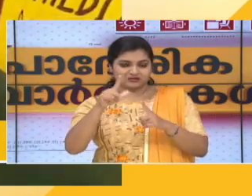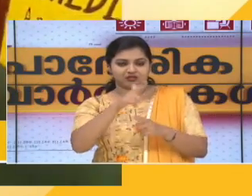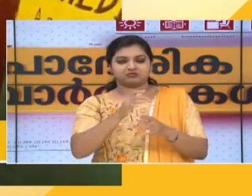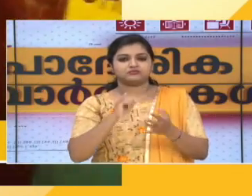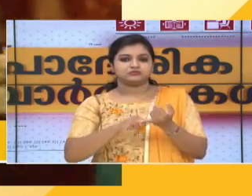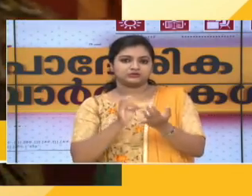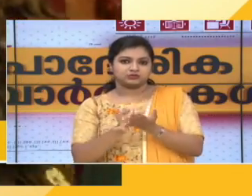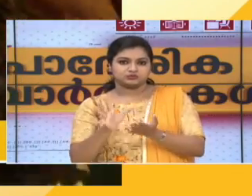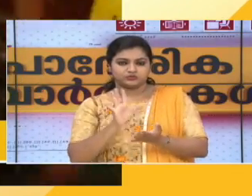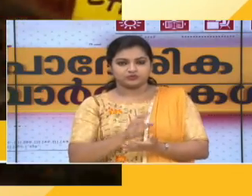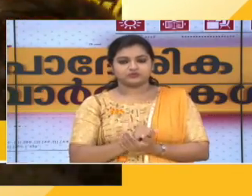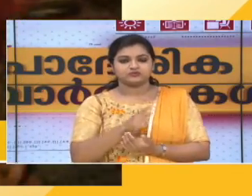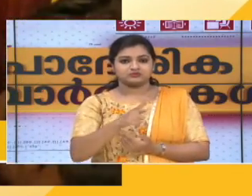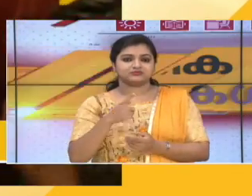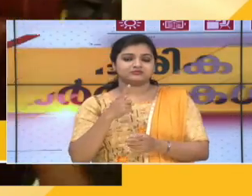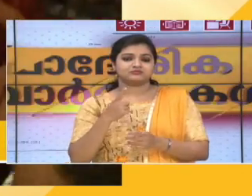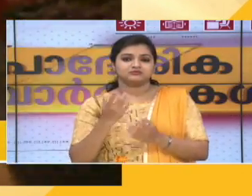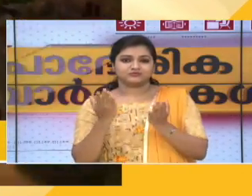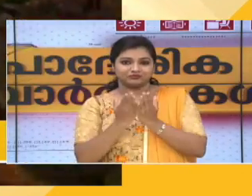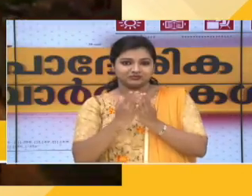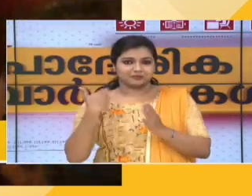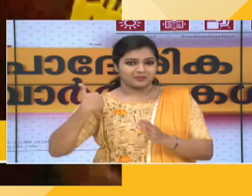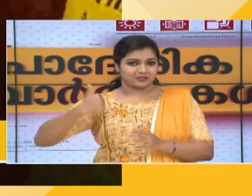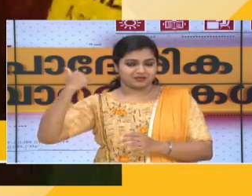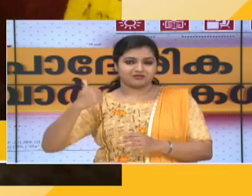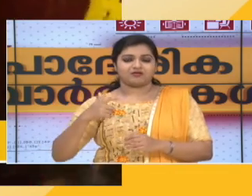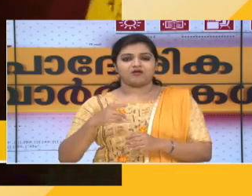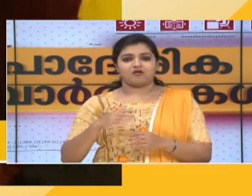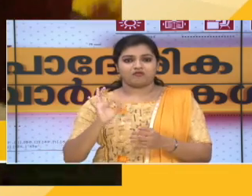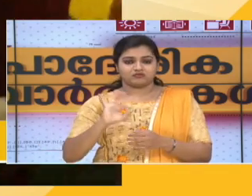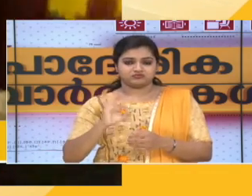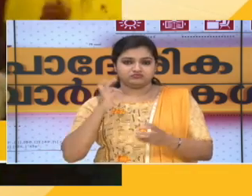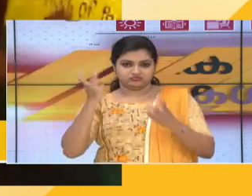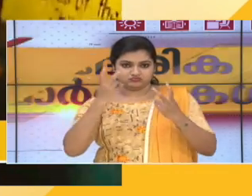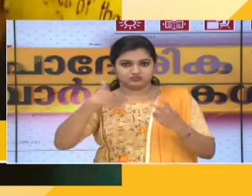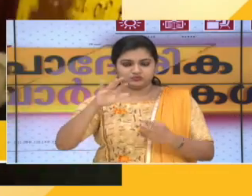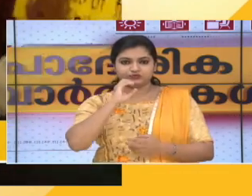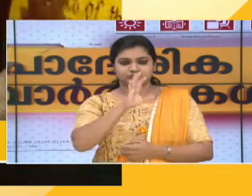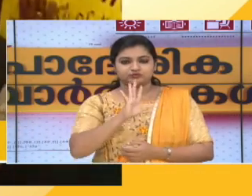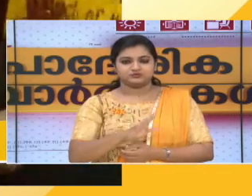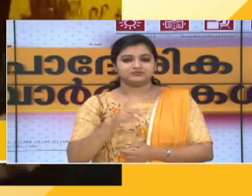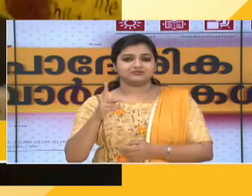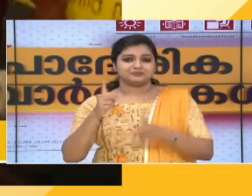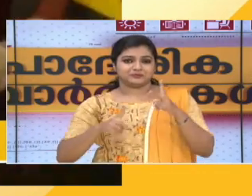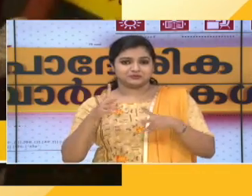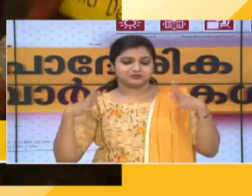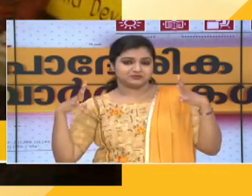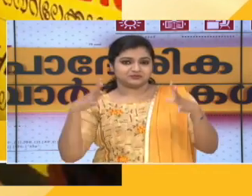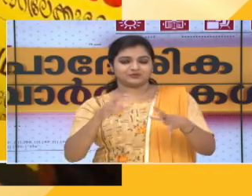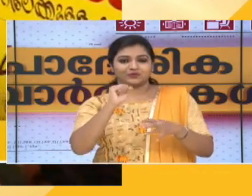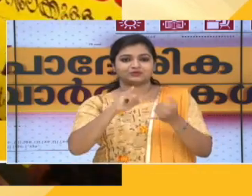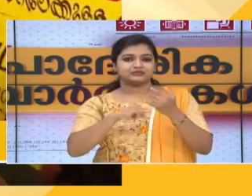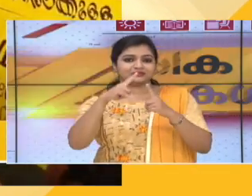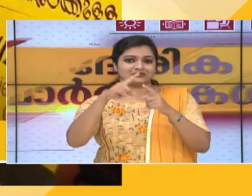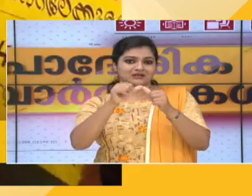നൽകി. സംഭവത്തിൽ വിദ്യാഭ്യാസ മന്ത്രിയുടെ ഓഫീസ് അന്വേഷണത്തിന് ഉത്തരവിട്ടു. പ്രതിഷേധവുമായി സ്കൂളിലെത്തിയ നാട്ടുകാർ സർവജന സ്കൂളിലെ സ്റ്റാഫും അടിച്ചു തകർത്തു.